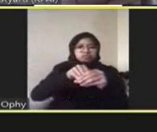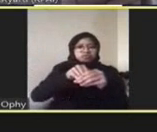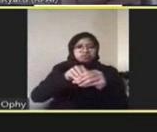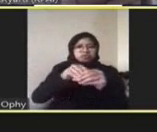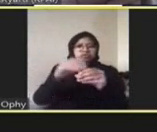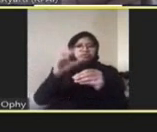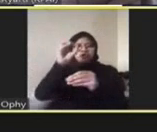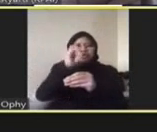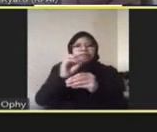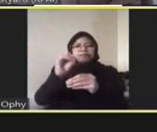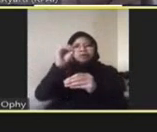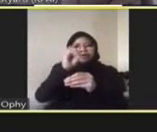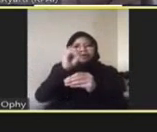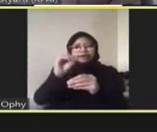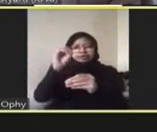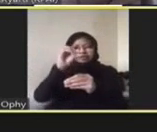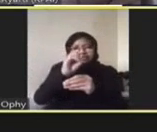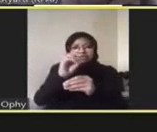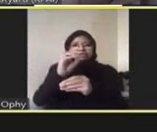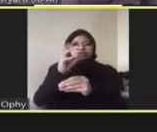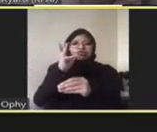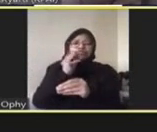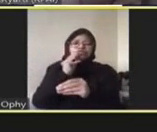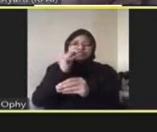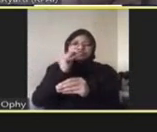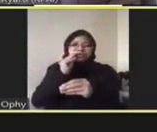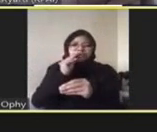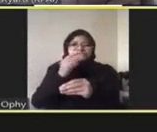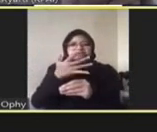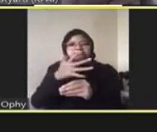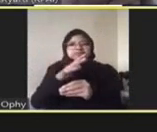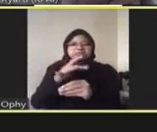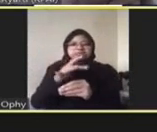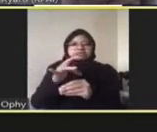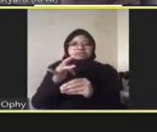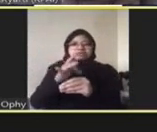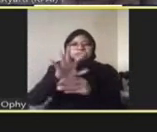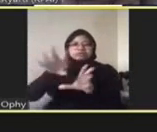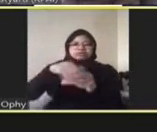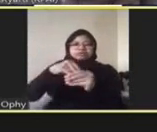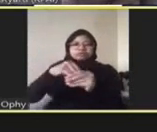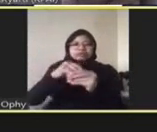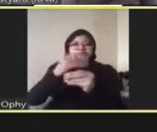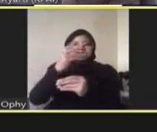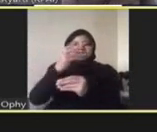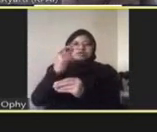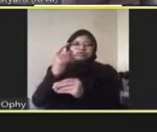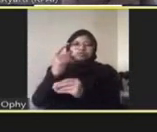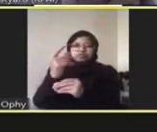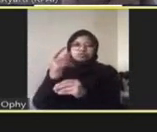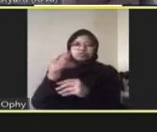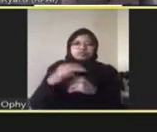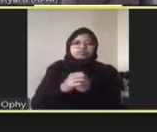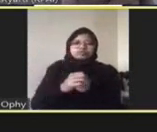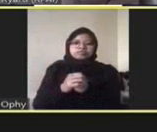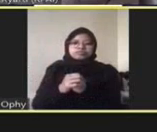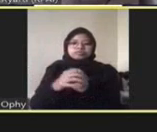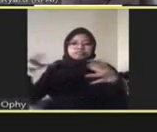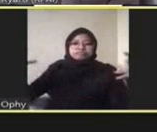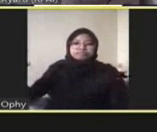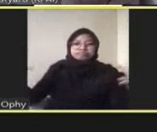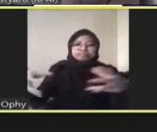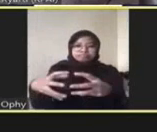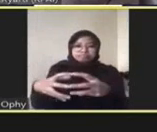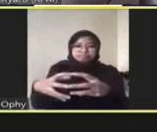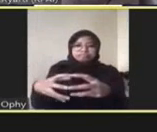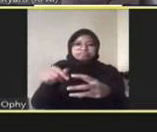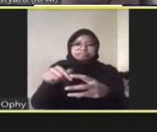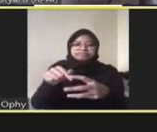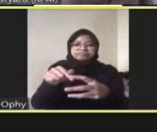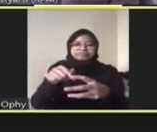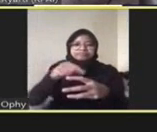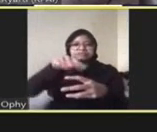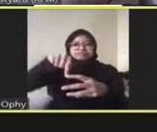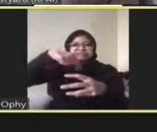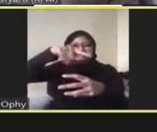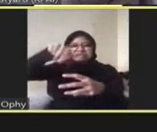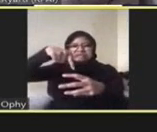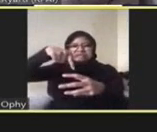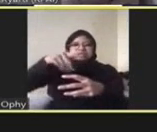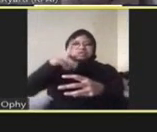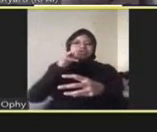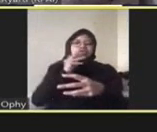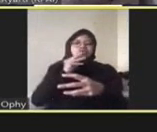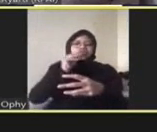orange itu usianya maksudnya yang biru ya, paling yang biru itu kalau digabung ternyata usianya adalah